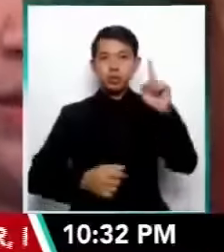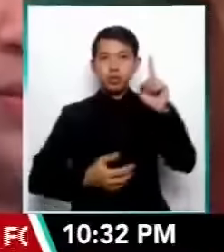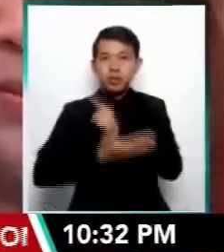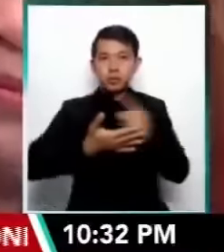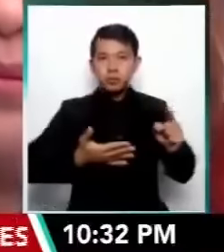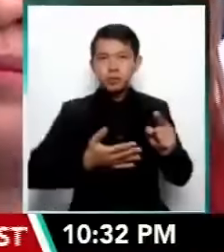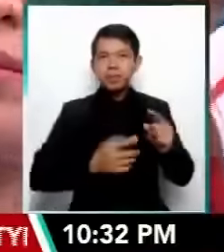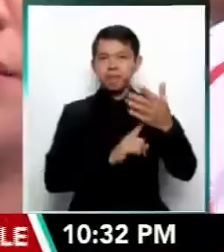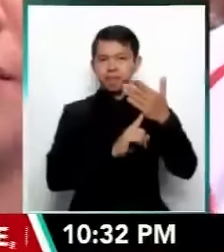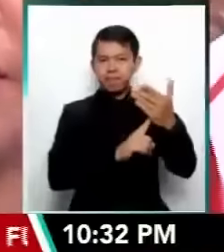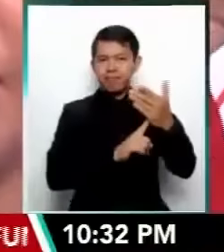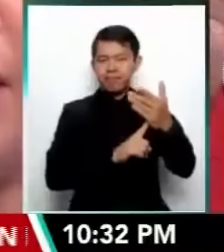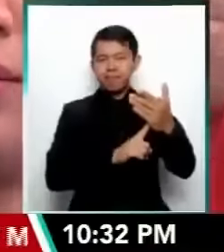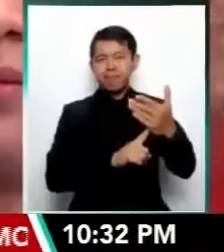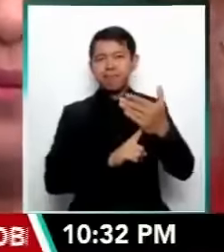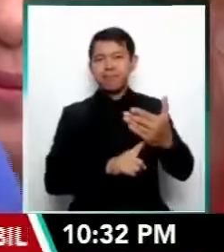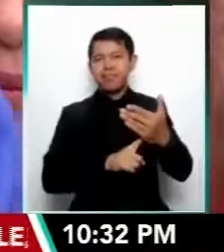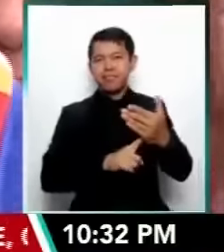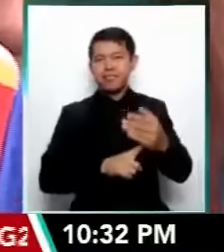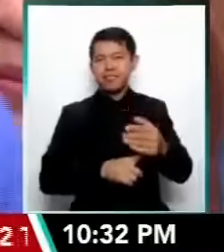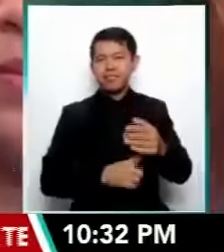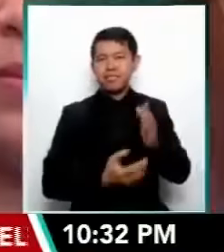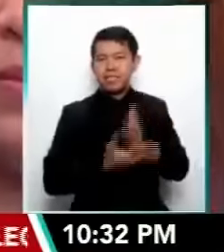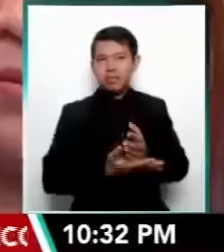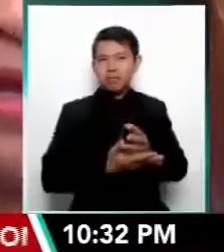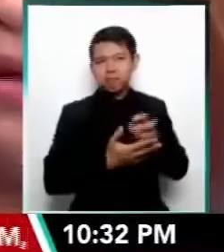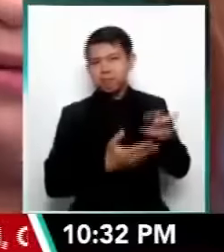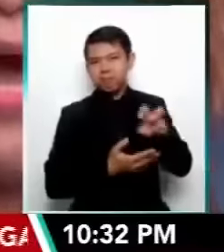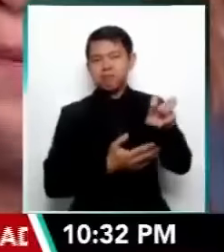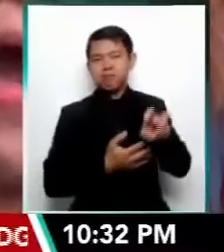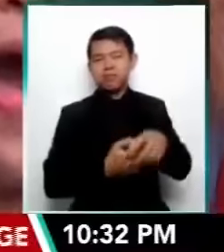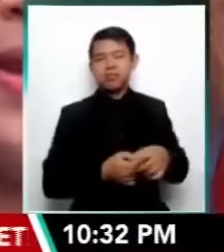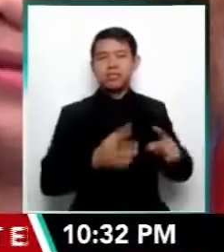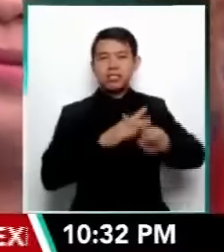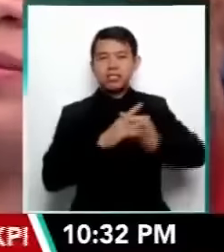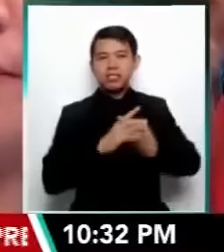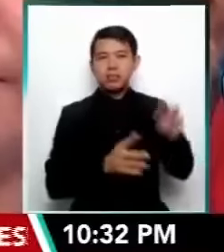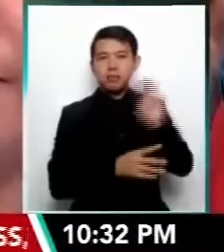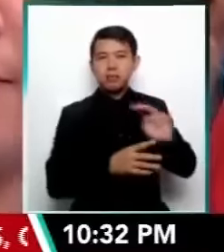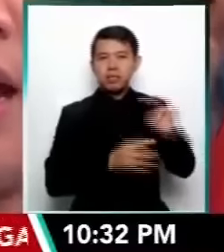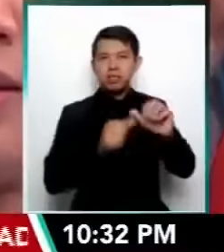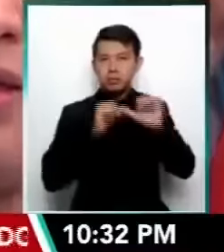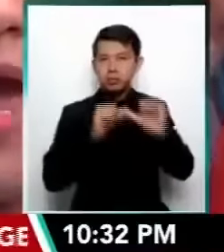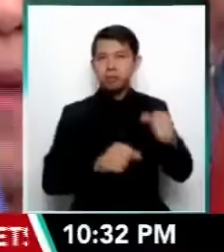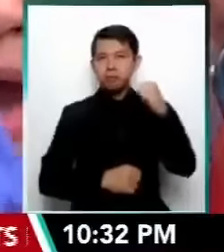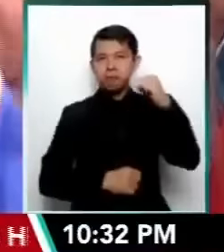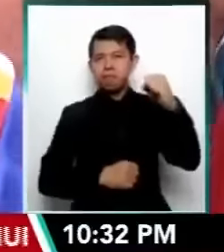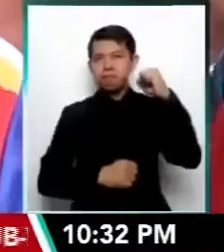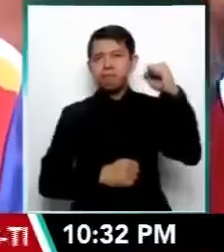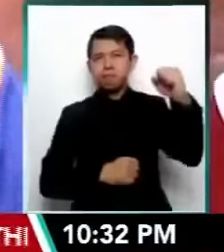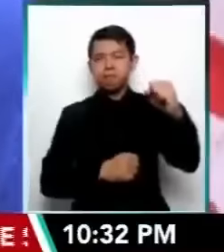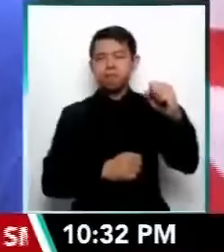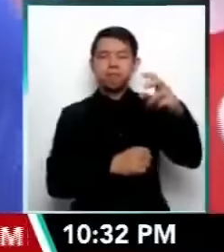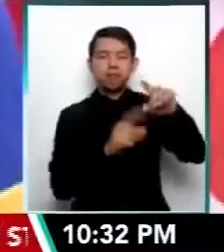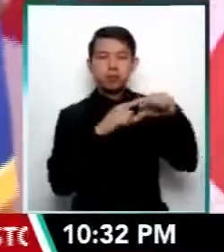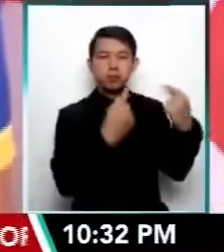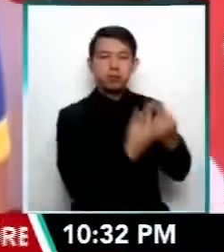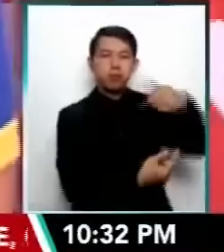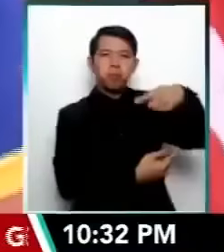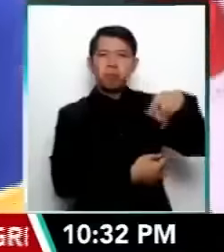Tigil pasada simula sa Lunes! Laban! Laban! Piston at Manibela! Laban!